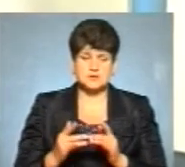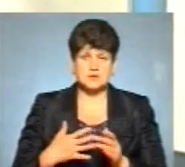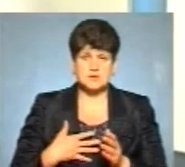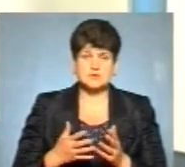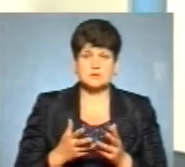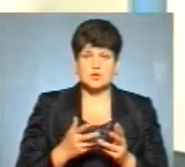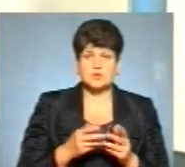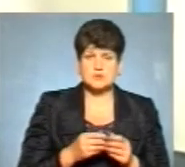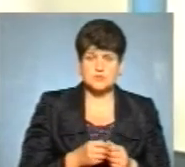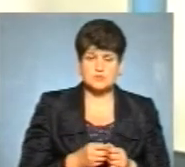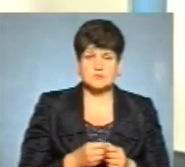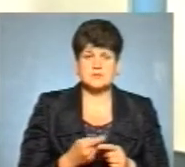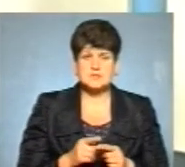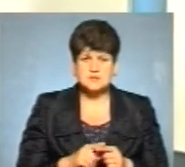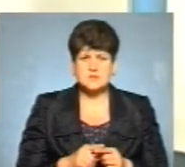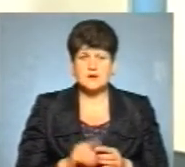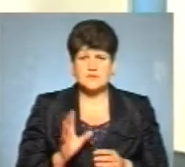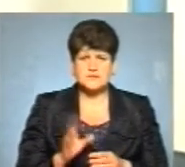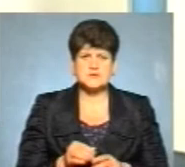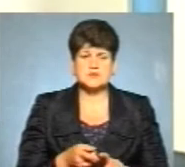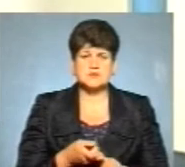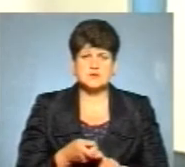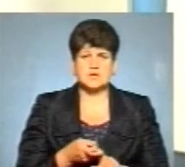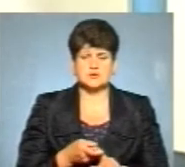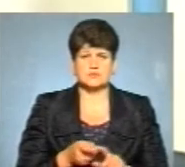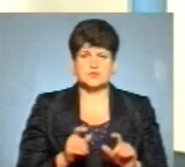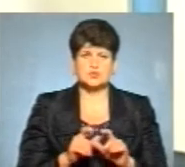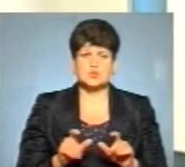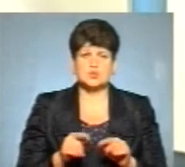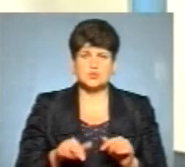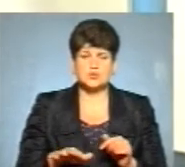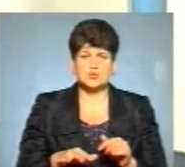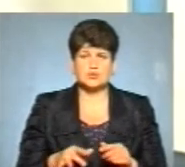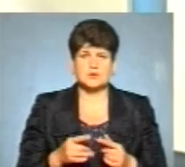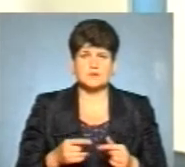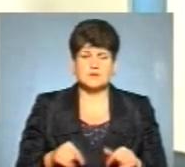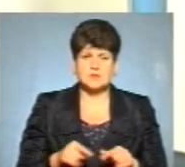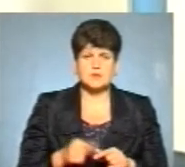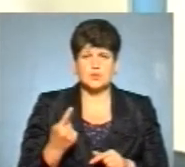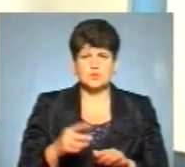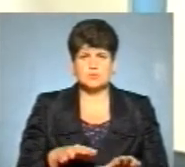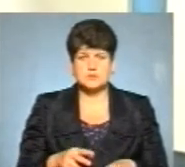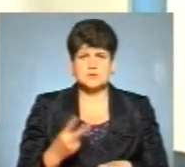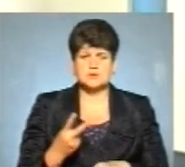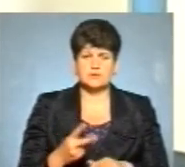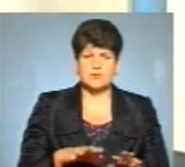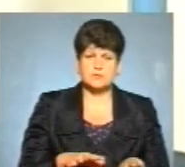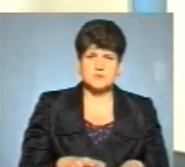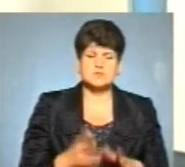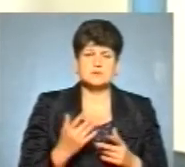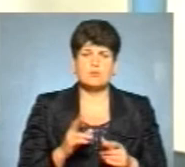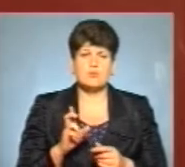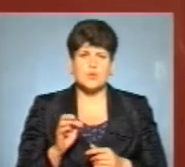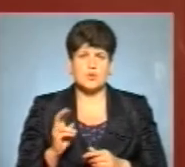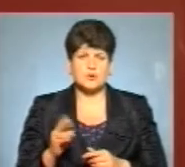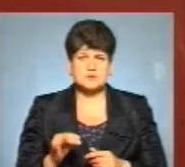розрахунками. Ну, тобто це все залежить від структури самого відділення. Одномісні, двохмісні палати, бокси, скільки боксів у них,